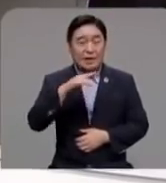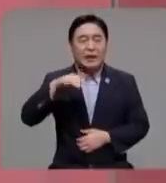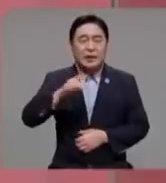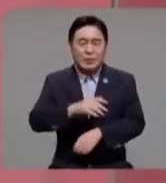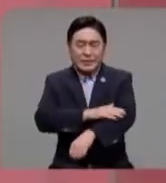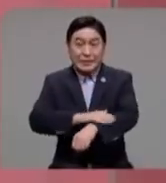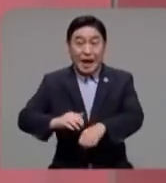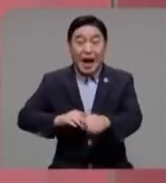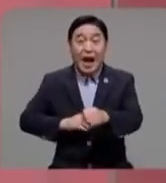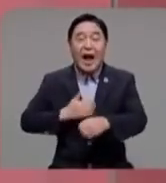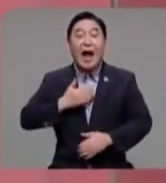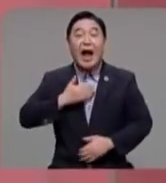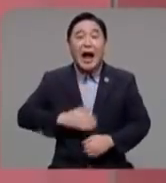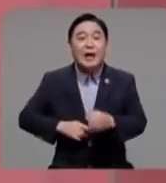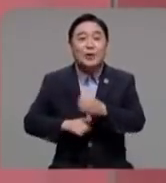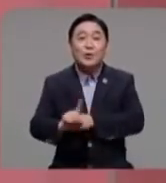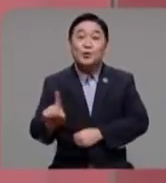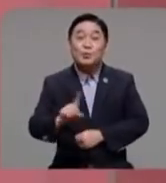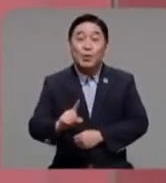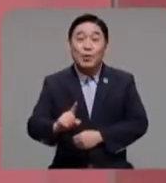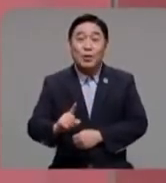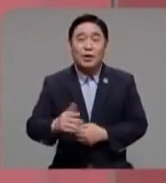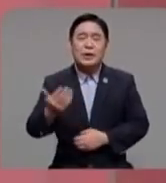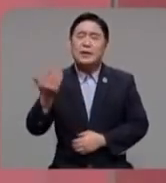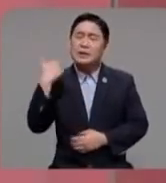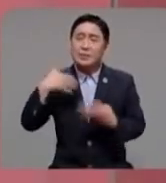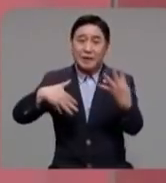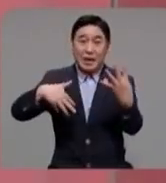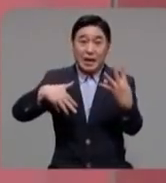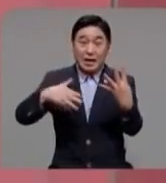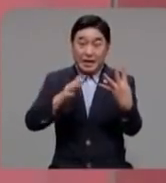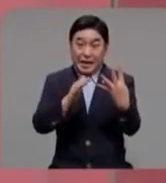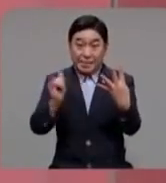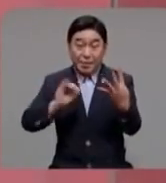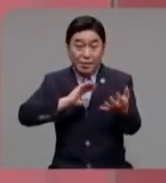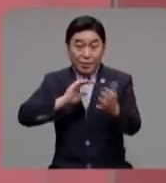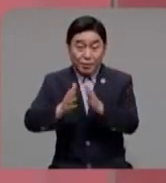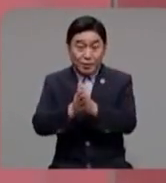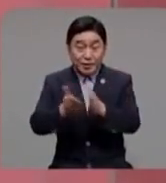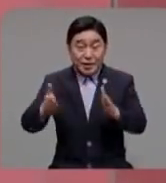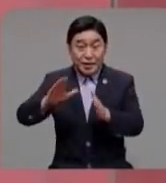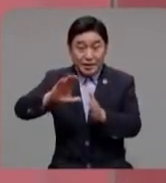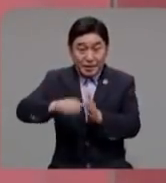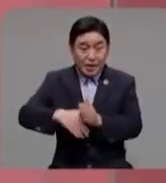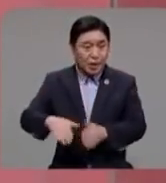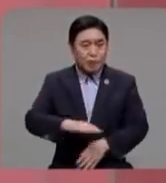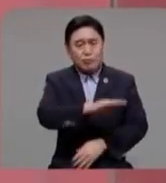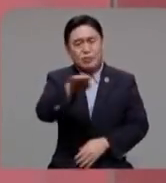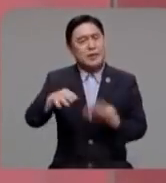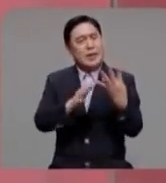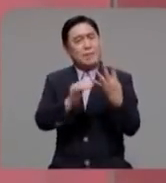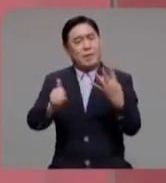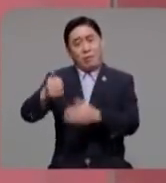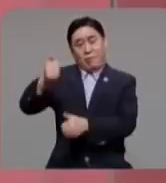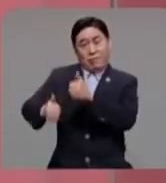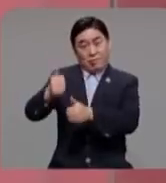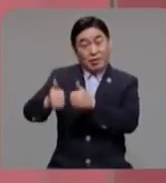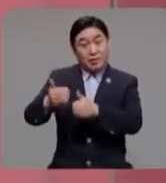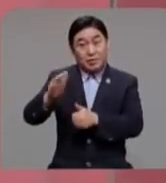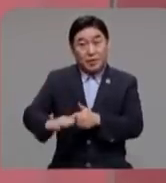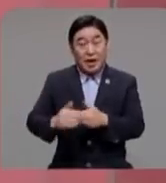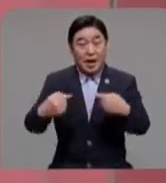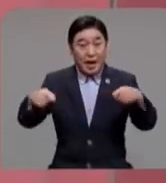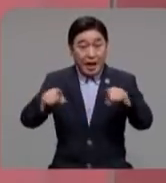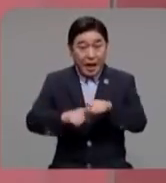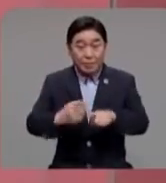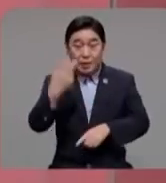알겠습니까? 지난번 우리 사자 토론 시작할 때 우리끼리 경쟁은 경쟁이지만 함께 공동으로 조사를